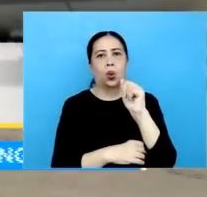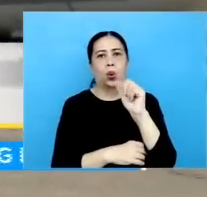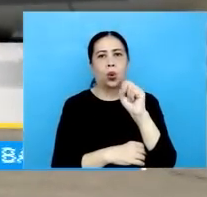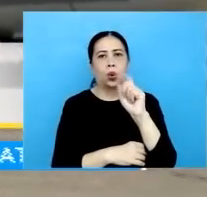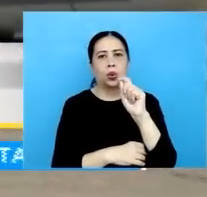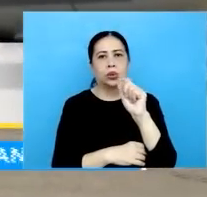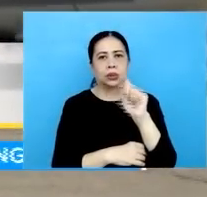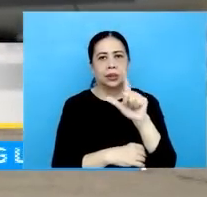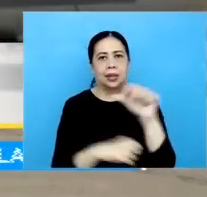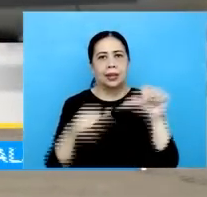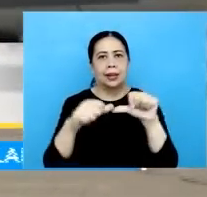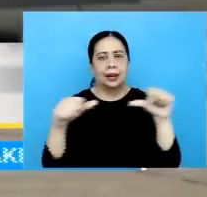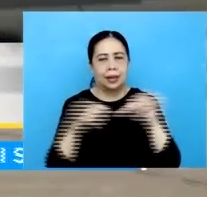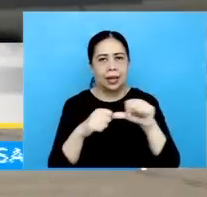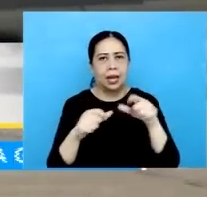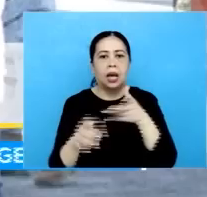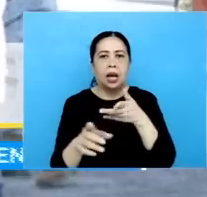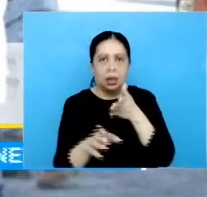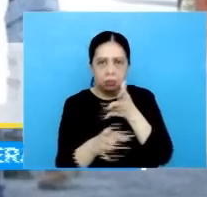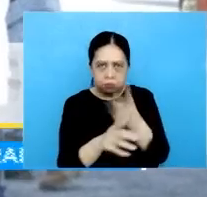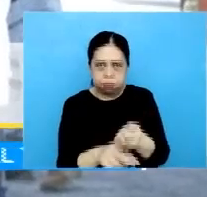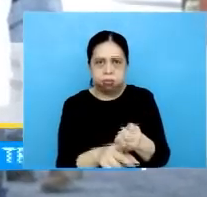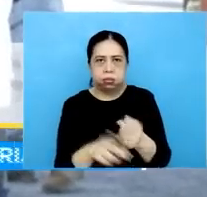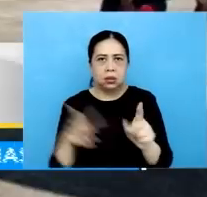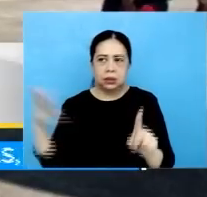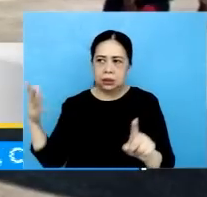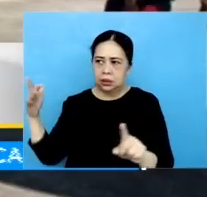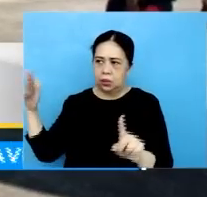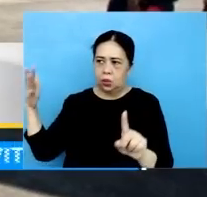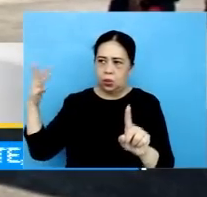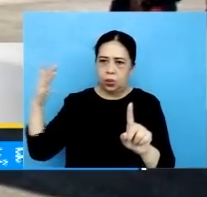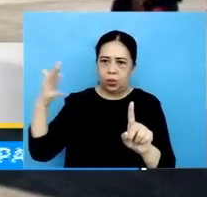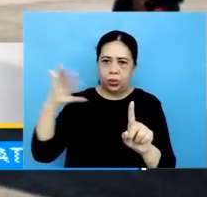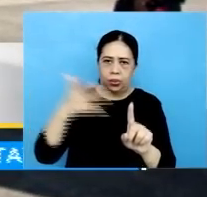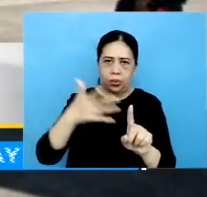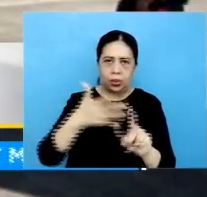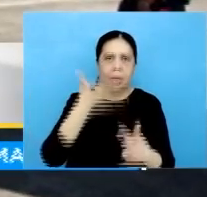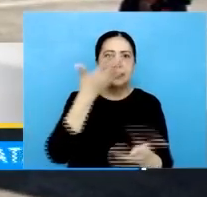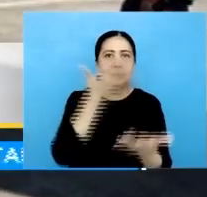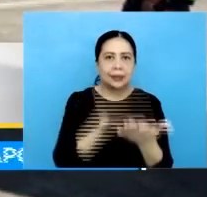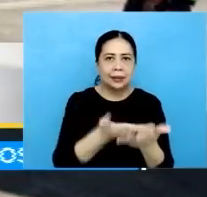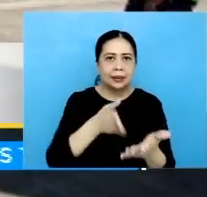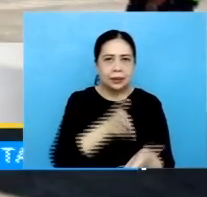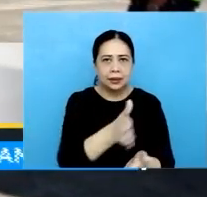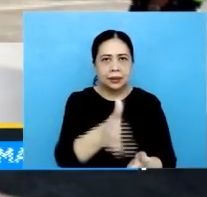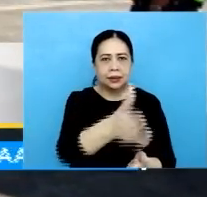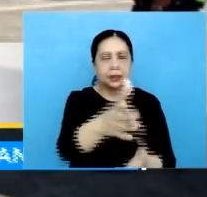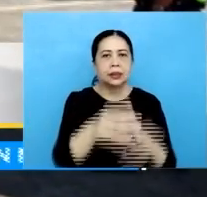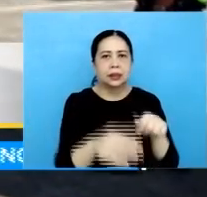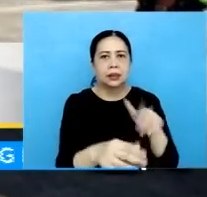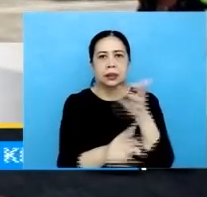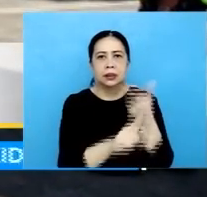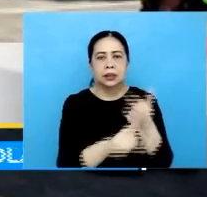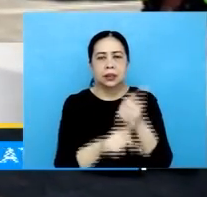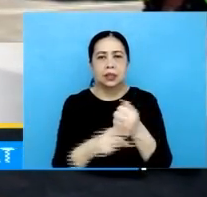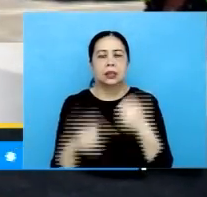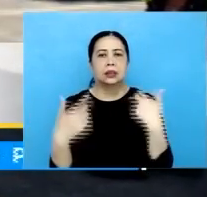saan dadaan si Typhoon Mawar. And these coastal municipalities are